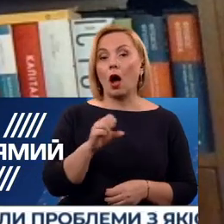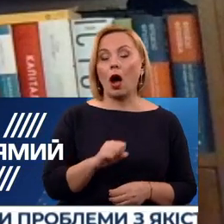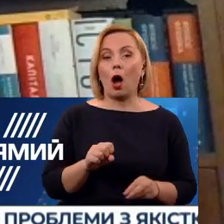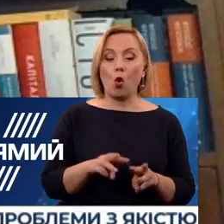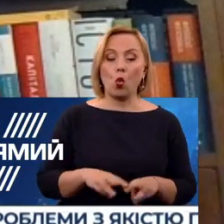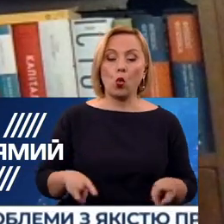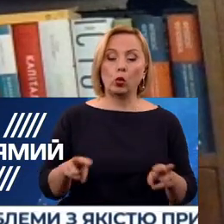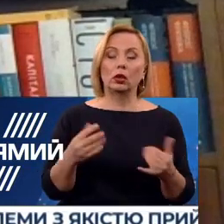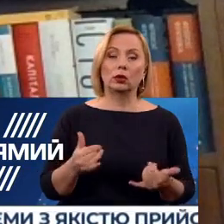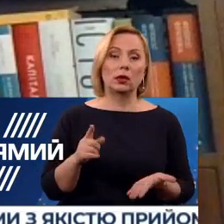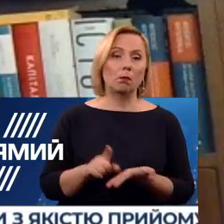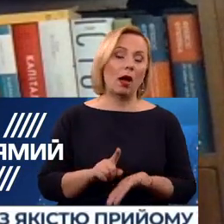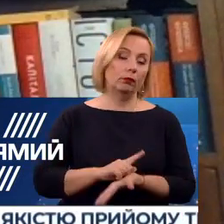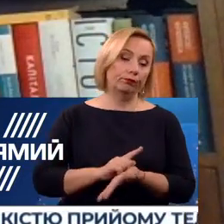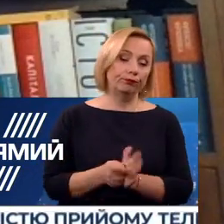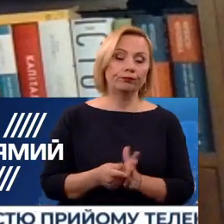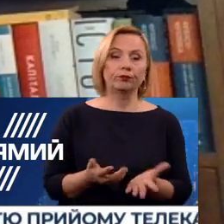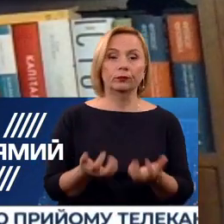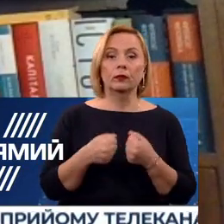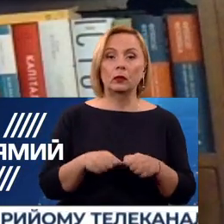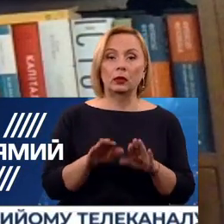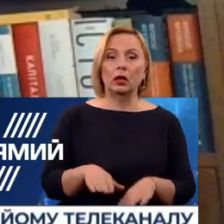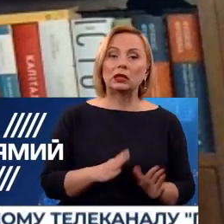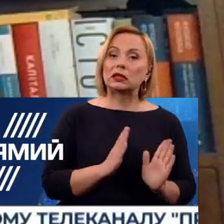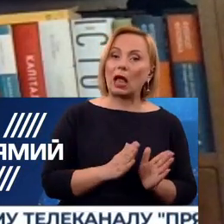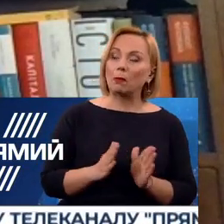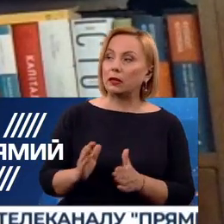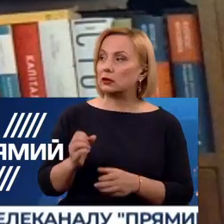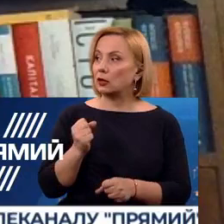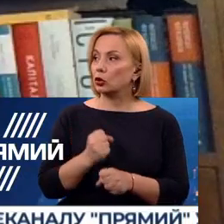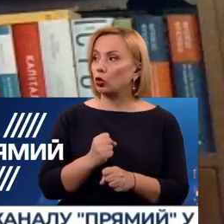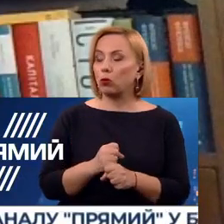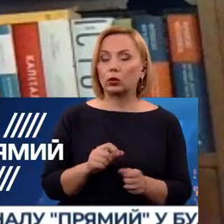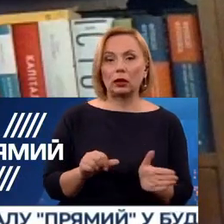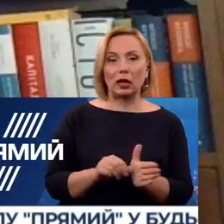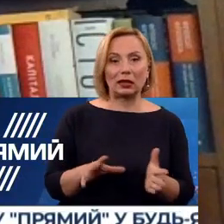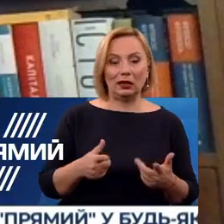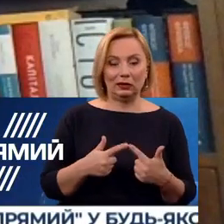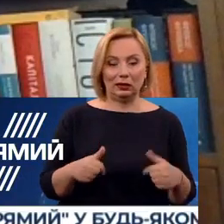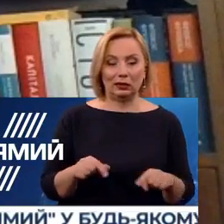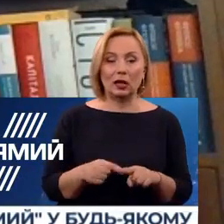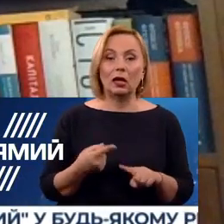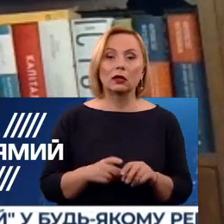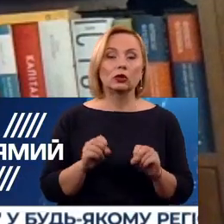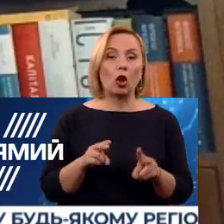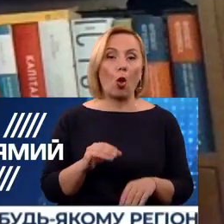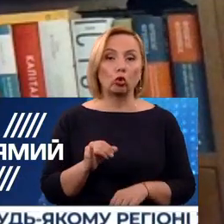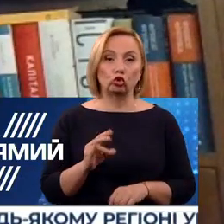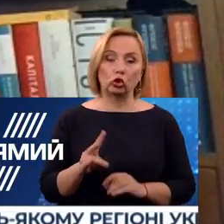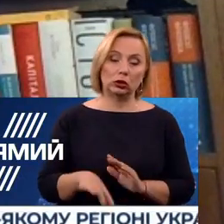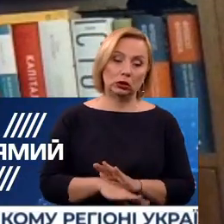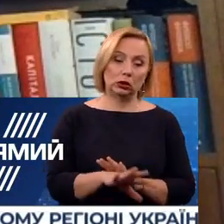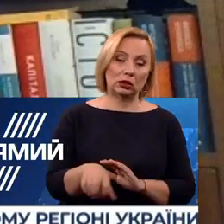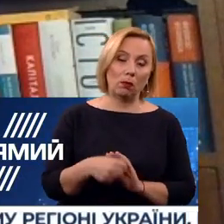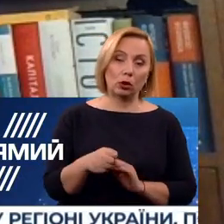має негайно прийняти рішення для стабілізації роботи енергетичного сектору. Це злочин сьогодні забирати в українців